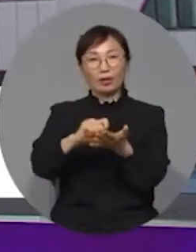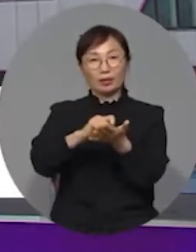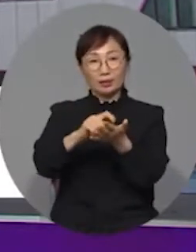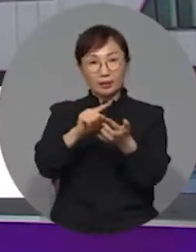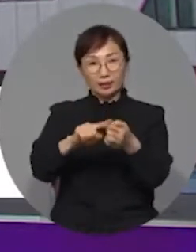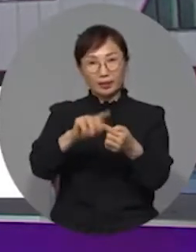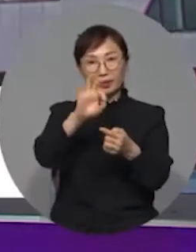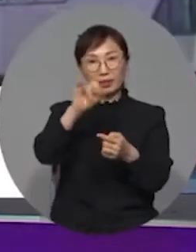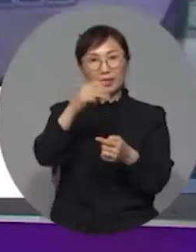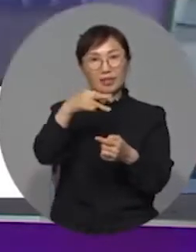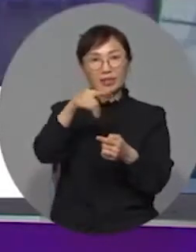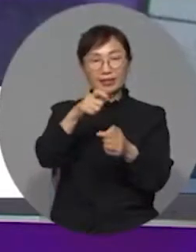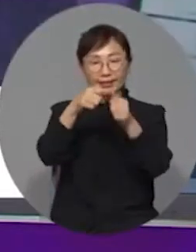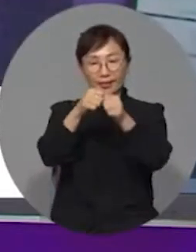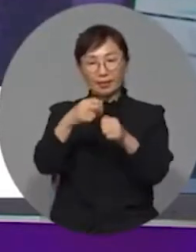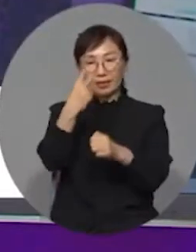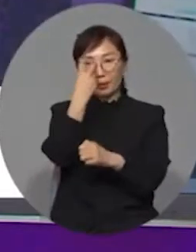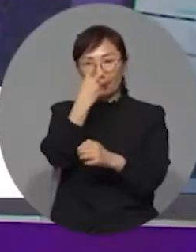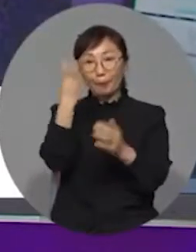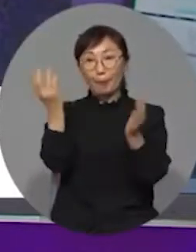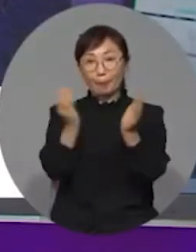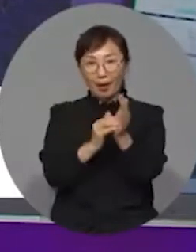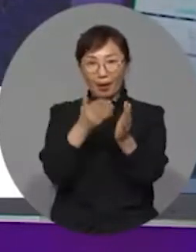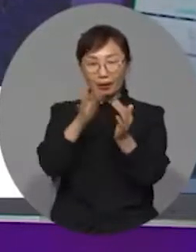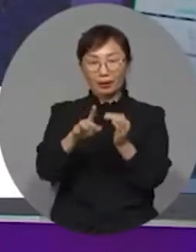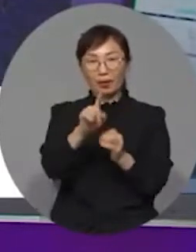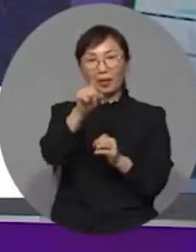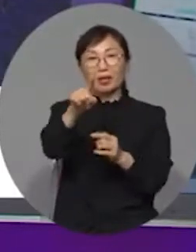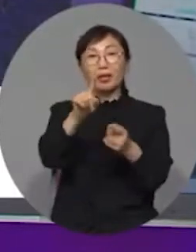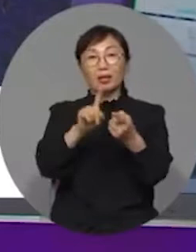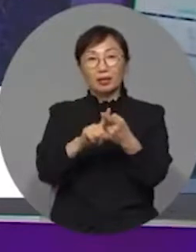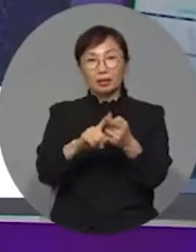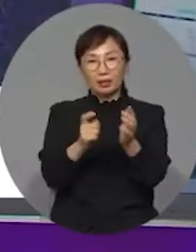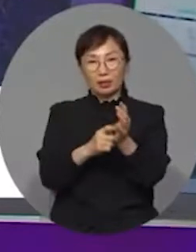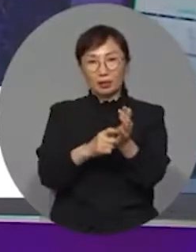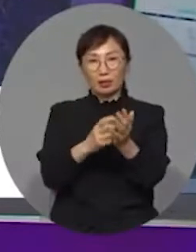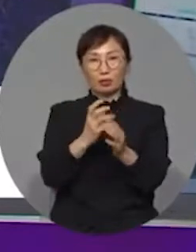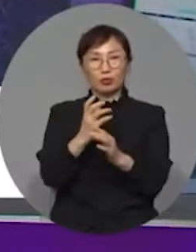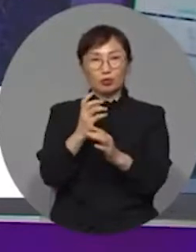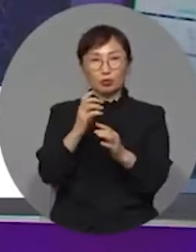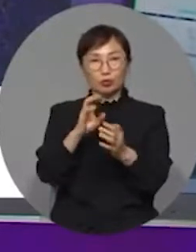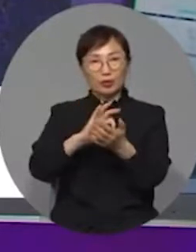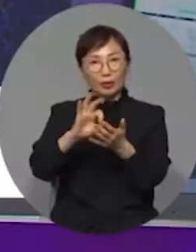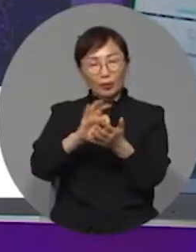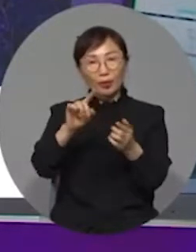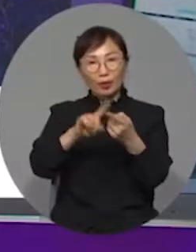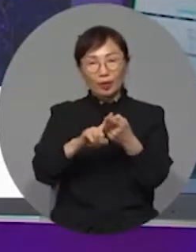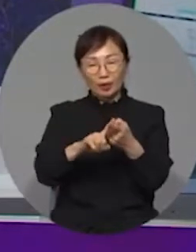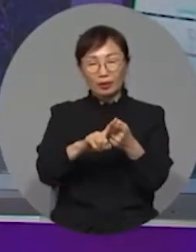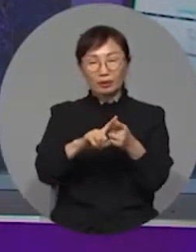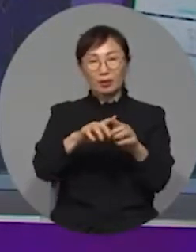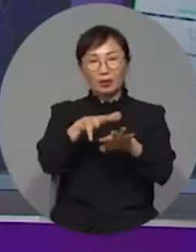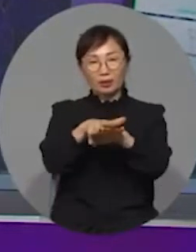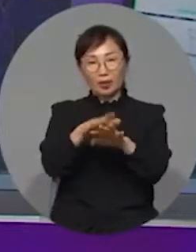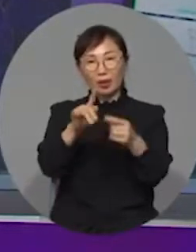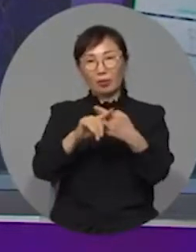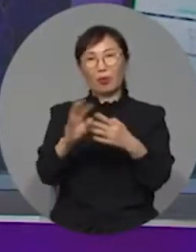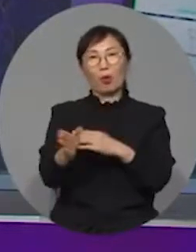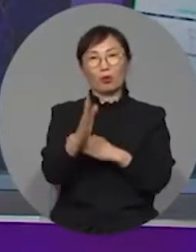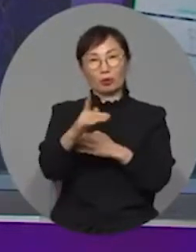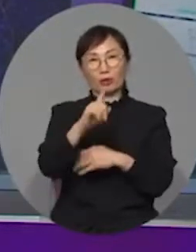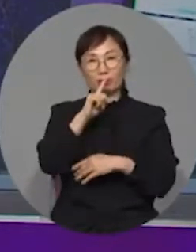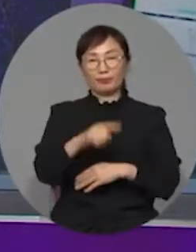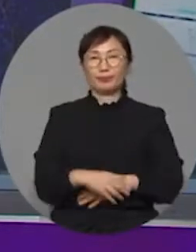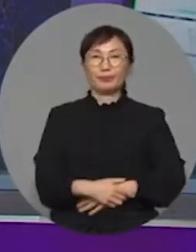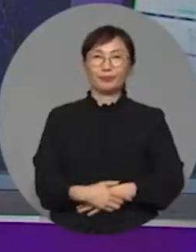입수해서 자세히 살펴봤는데 이 소방의 구급 출동 체계가 상당히 허술하다고밖에 볼 수 없었습니다. 조수영